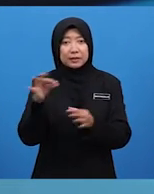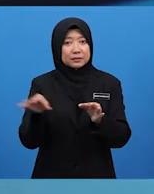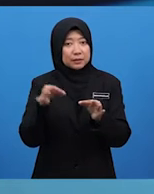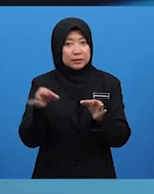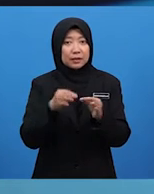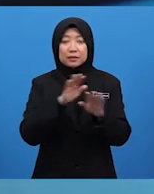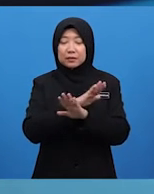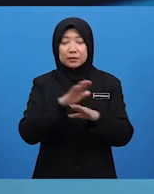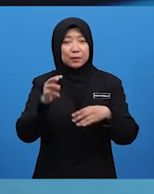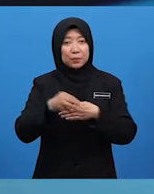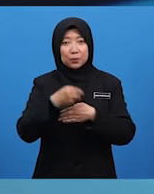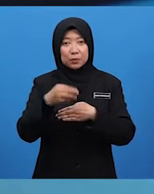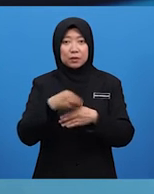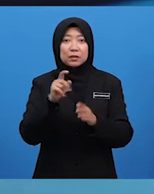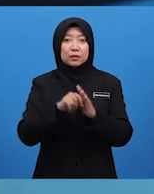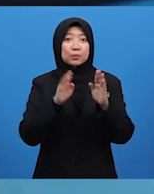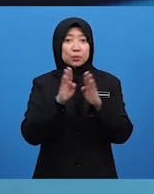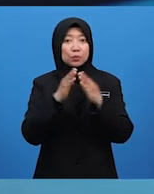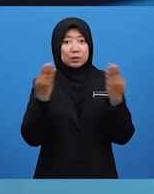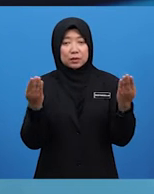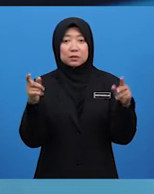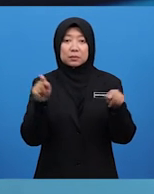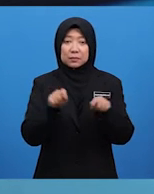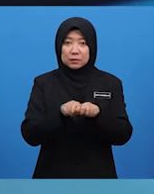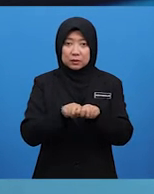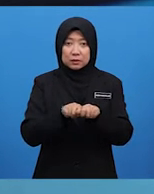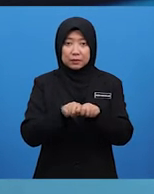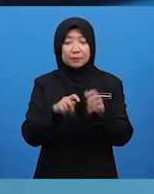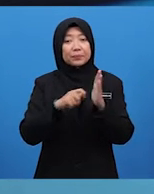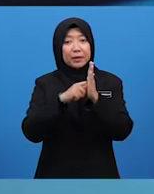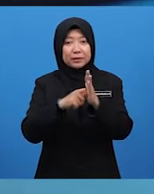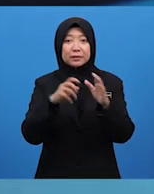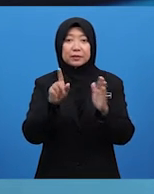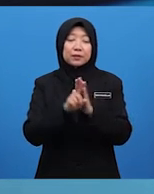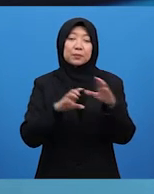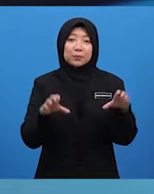jahitan tidak mudah terbuka seperti mana tanda dibuat tadi.